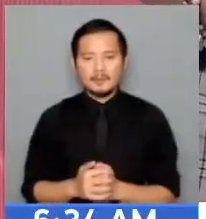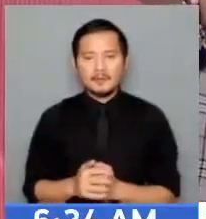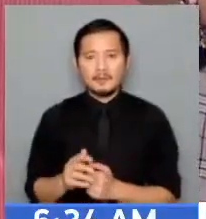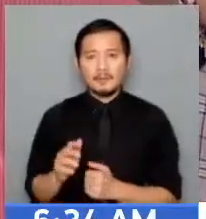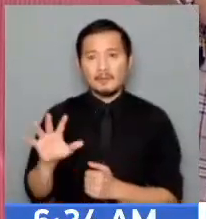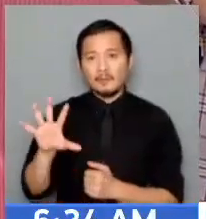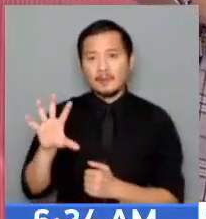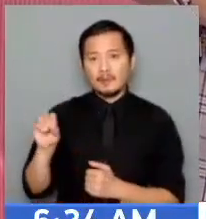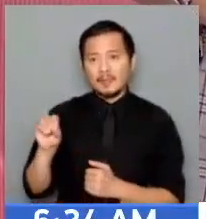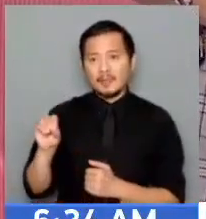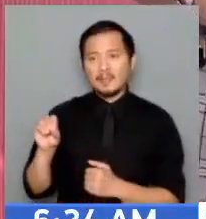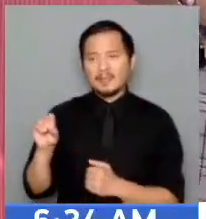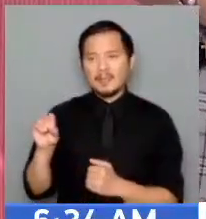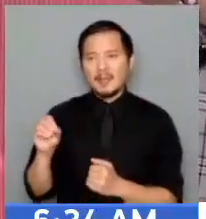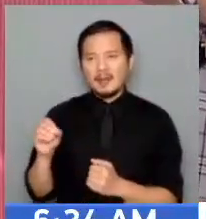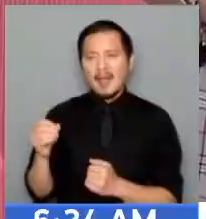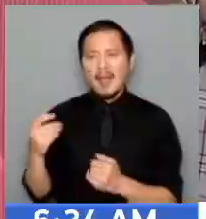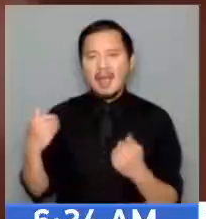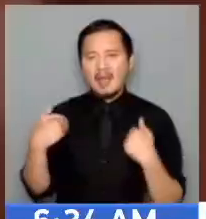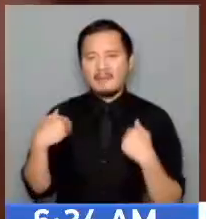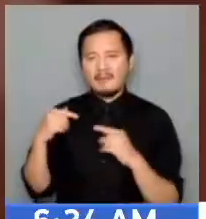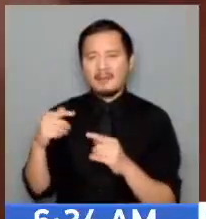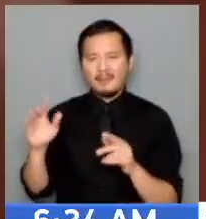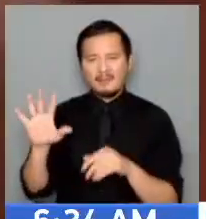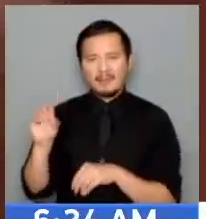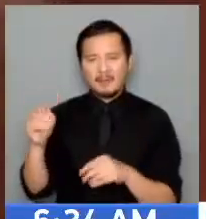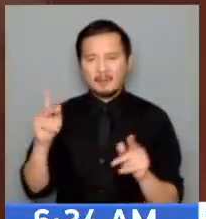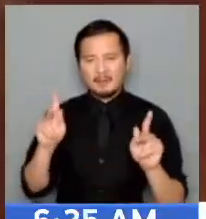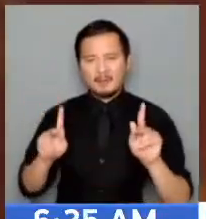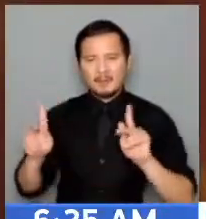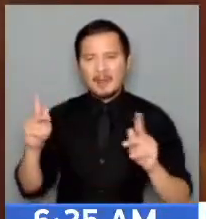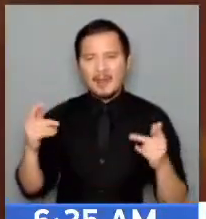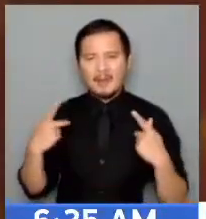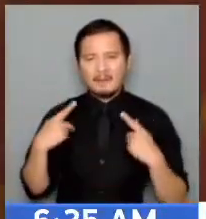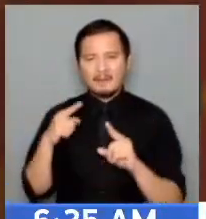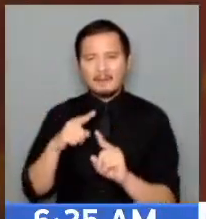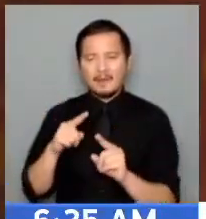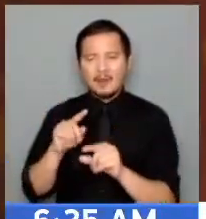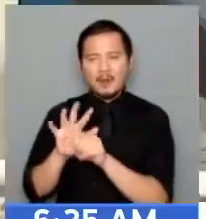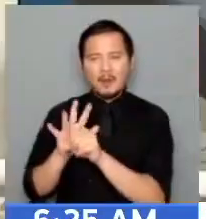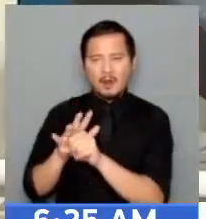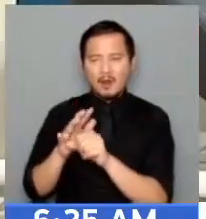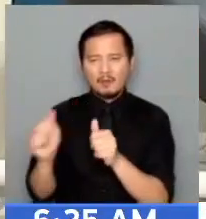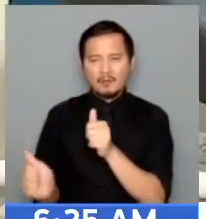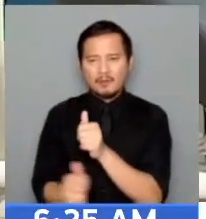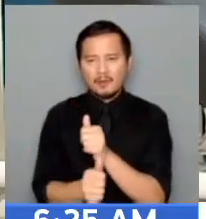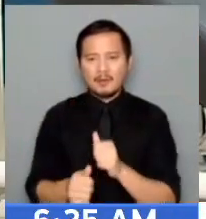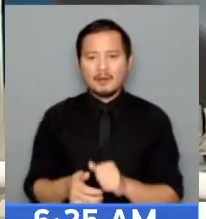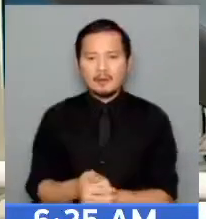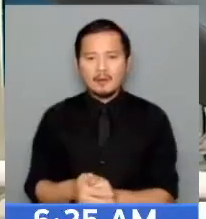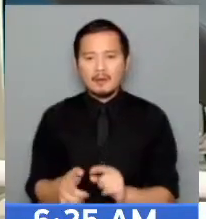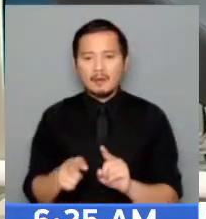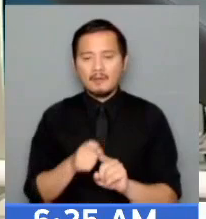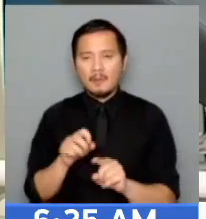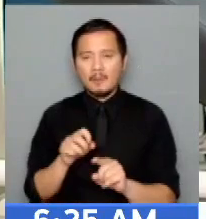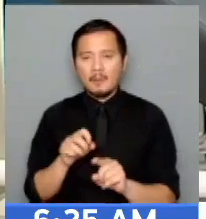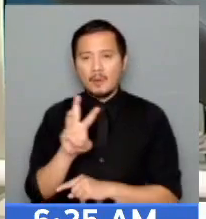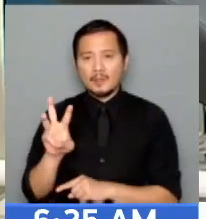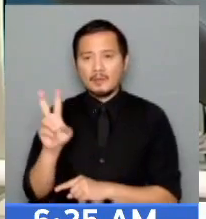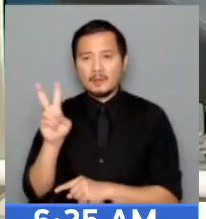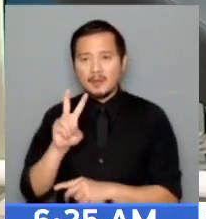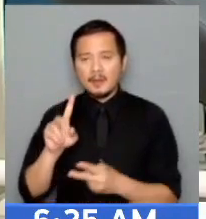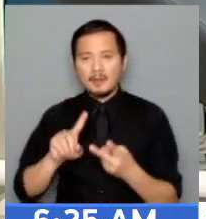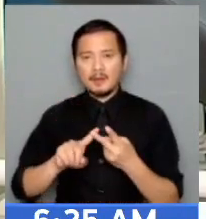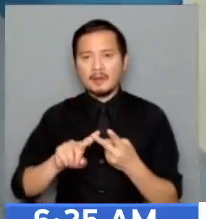sa variant BA.5. 38 ay mula sa Western Visayas, 5 sa NCR at 7 ay returning